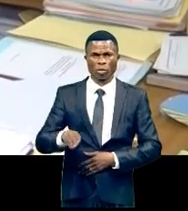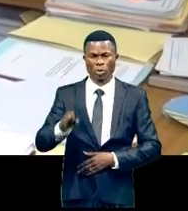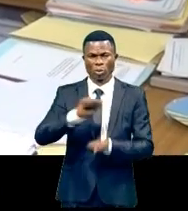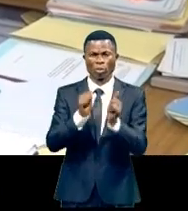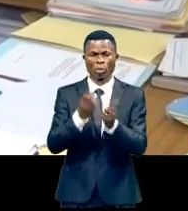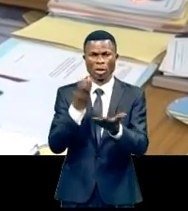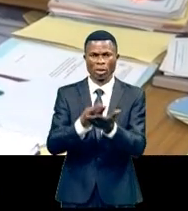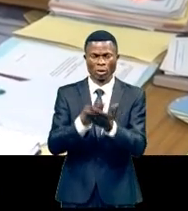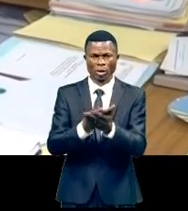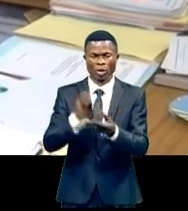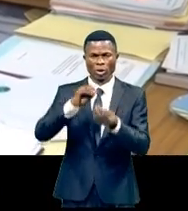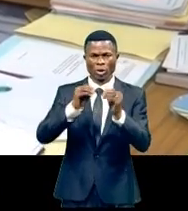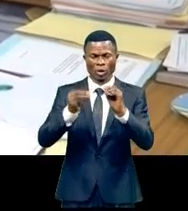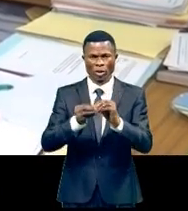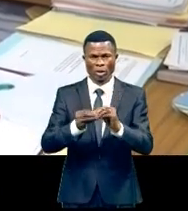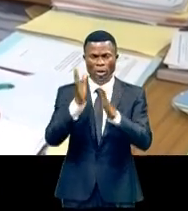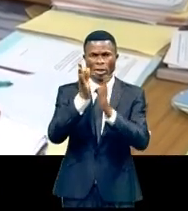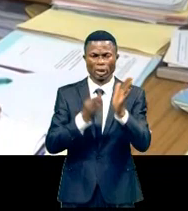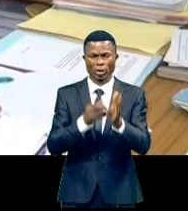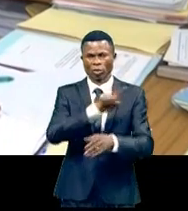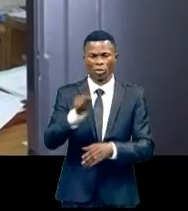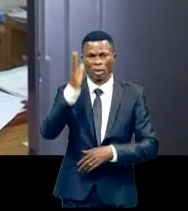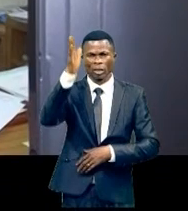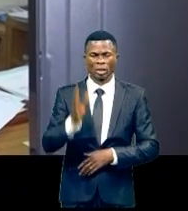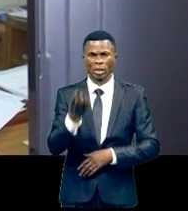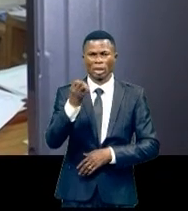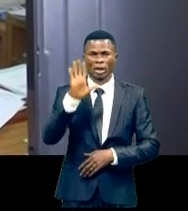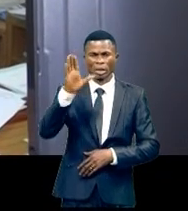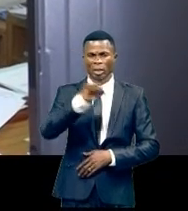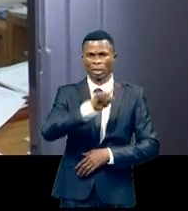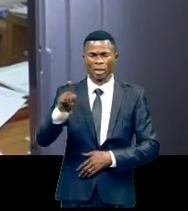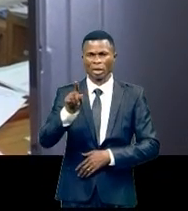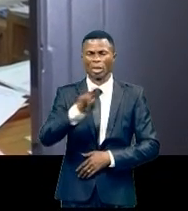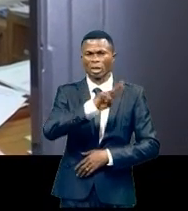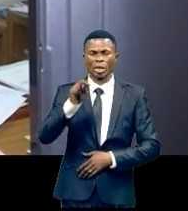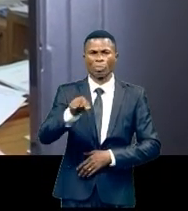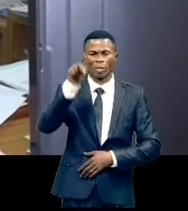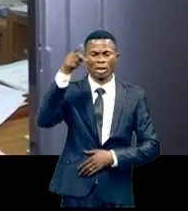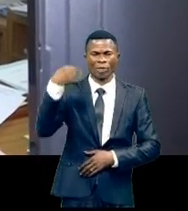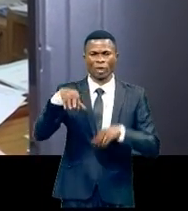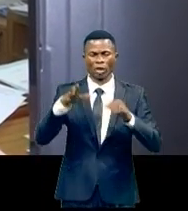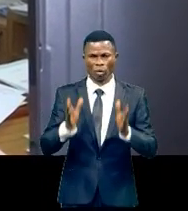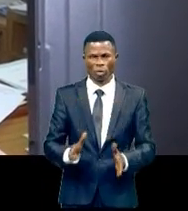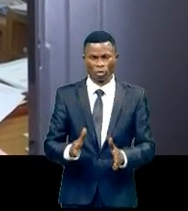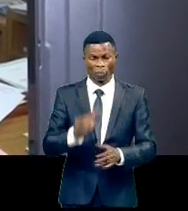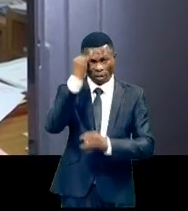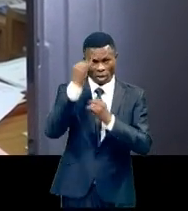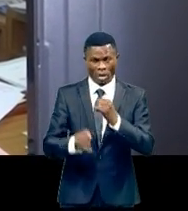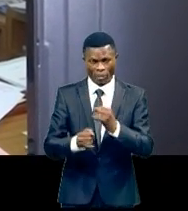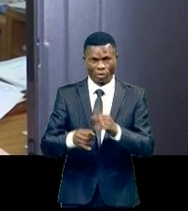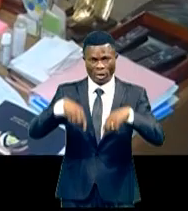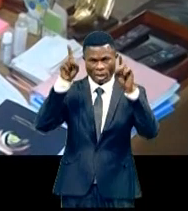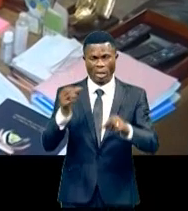budget initial chiffré à 18 545,2 milliards de francs congolais. À la clôture de